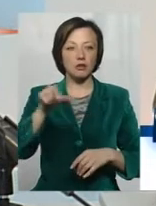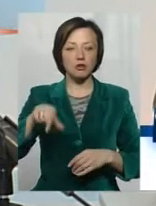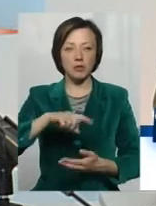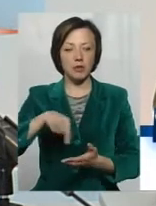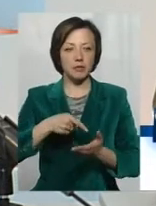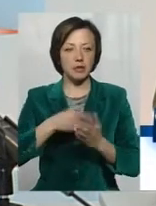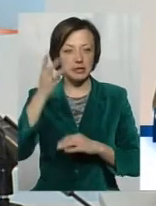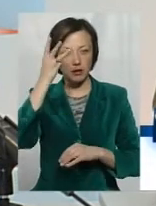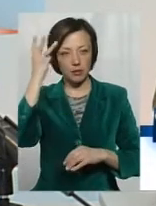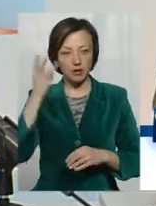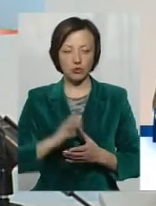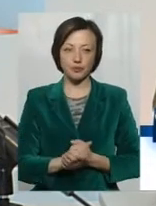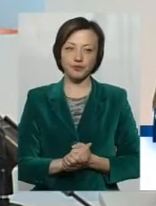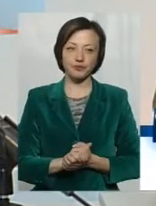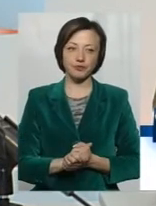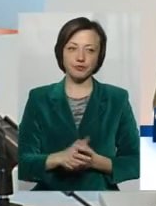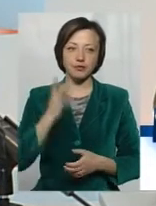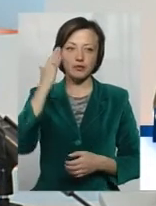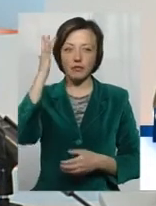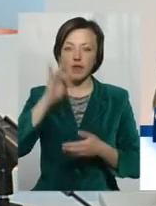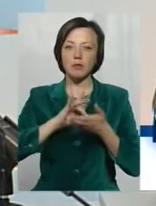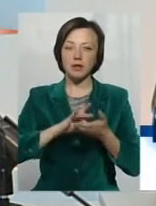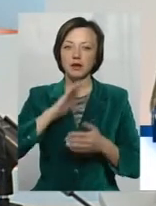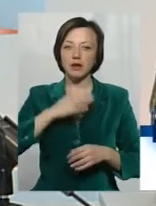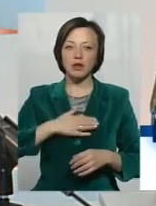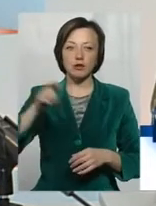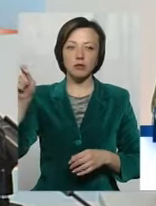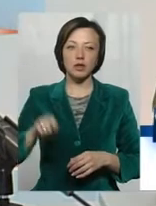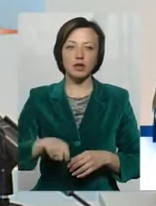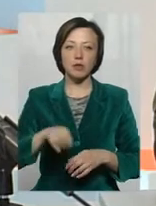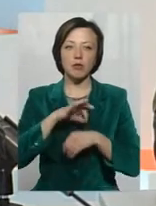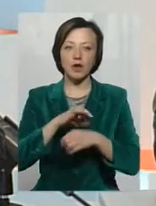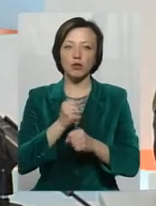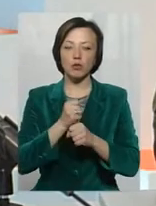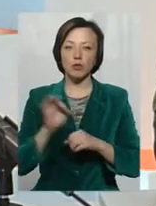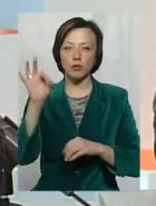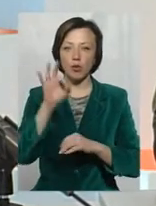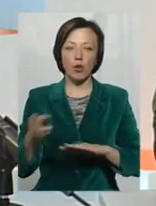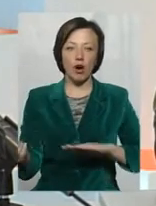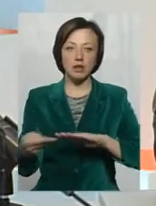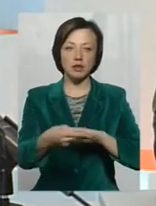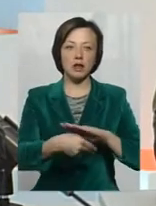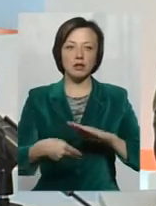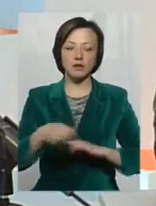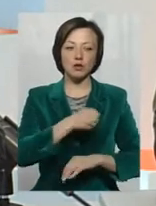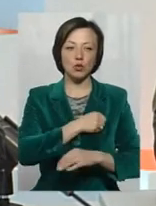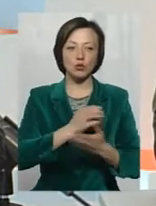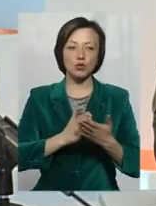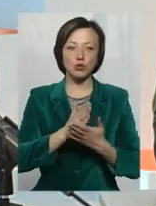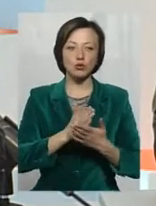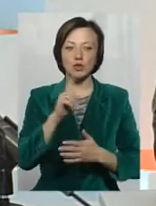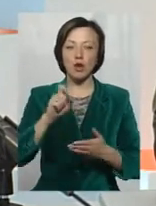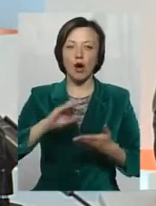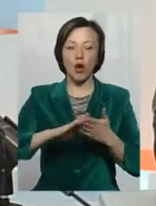Хмельницького. Мета нашого приїзду – це проведення роботи щодо агітації на військову службу за контрактом до